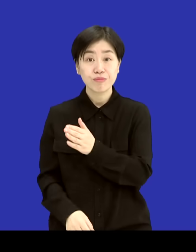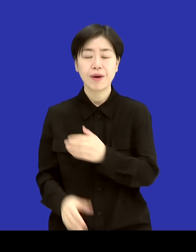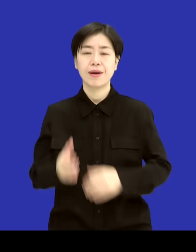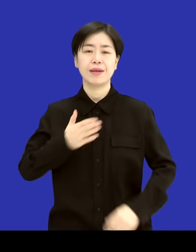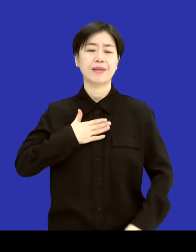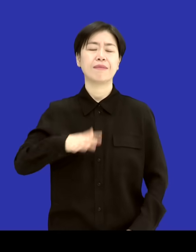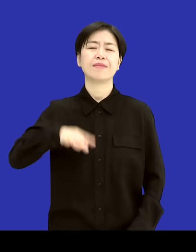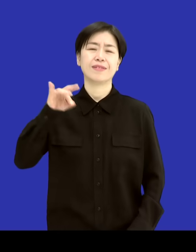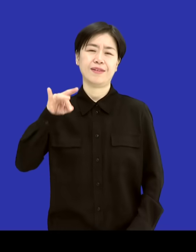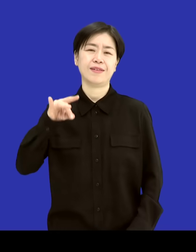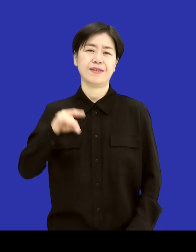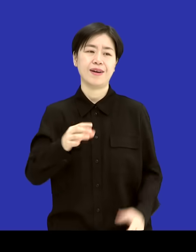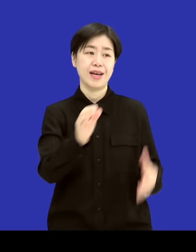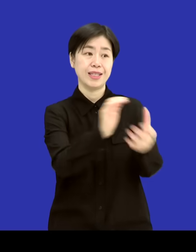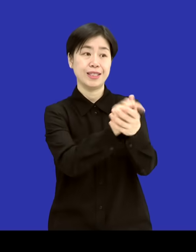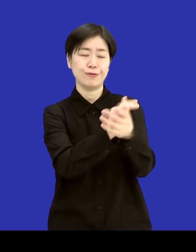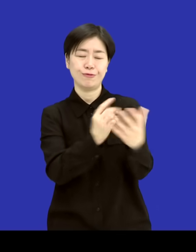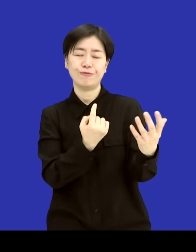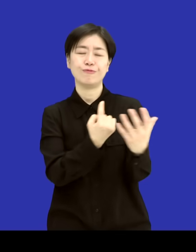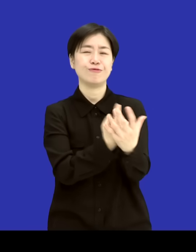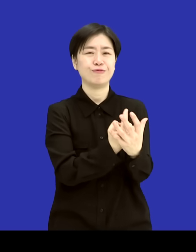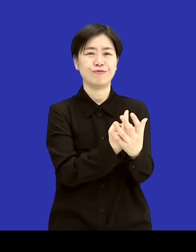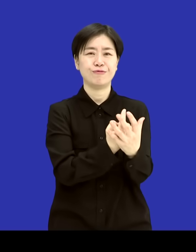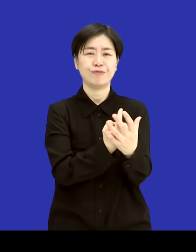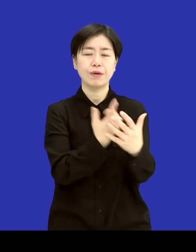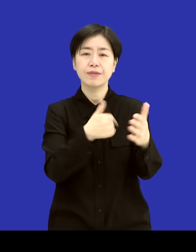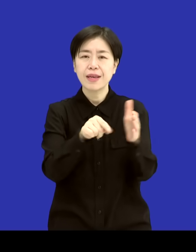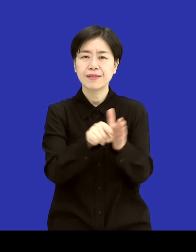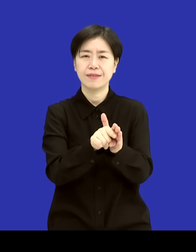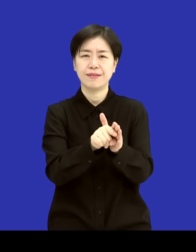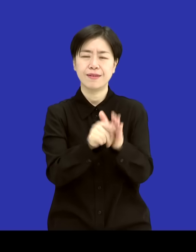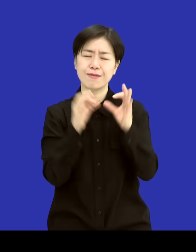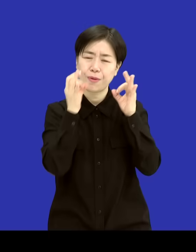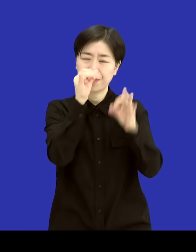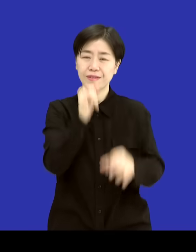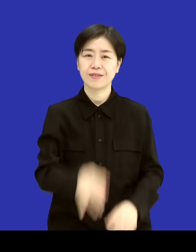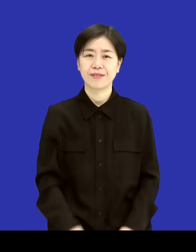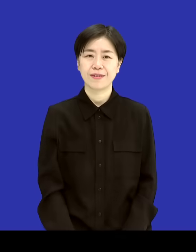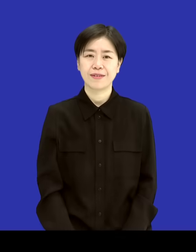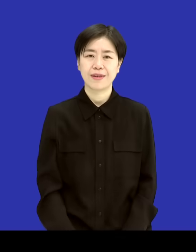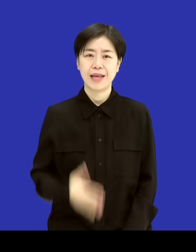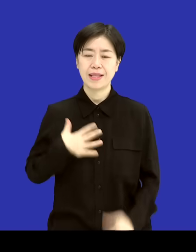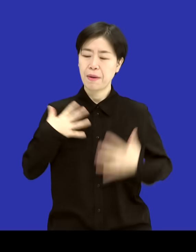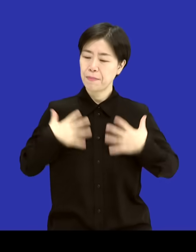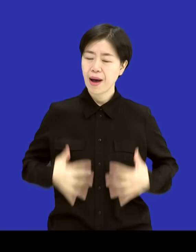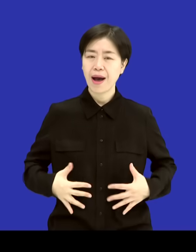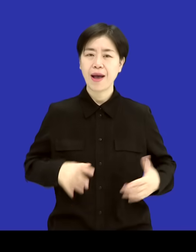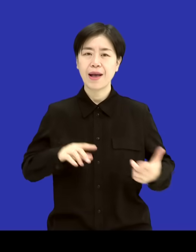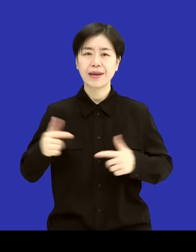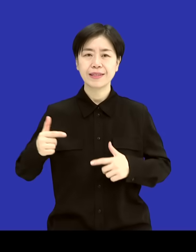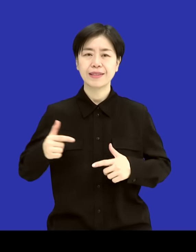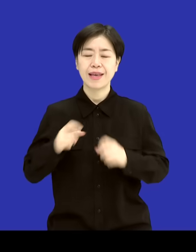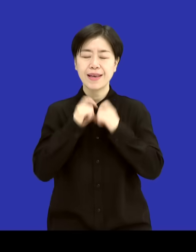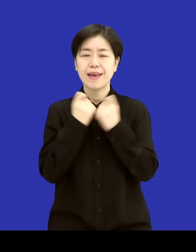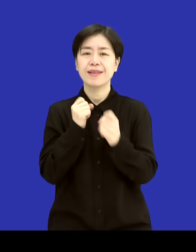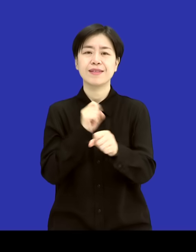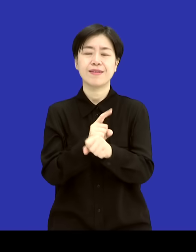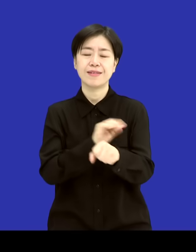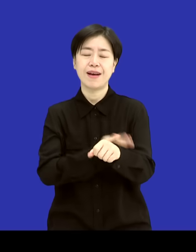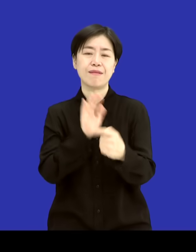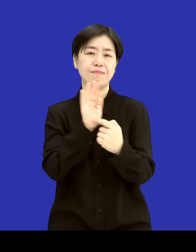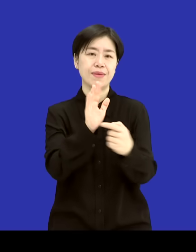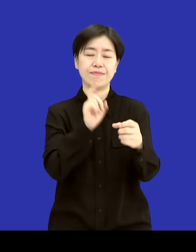내가 먼저 개성을 더 나타내고 그들에게 먼저 다가가는 네, 그런 사람으로 좀 바뀌게